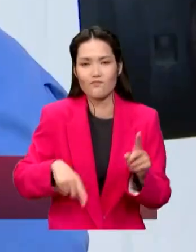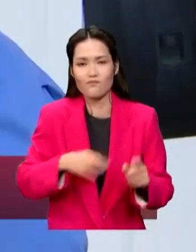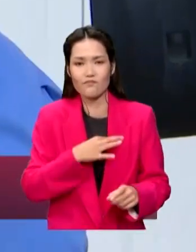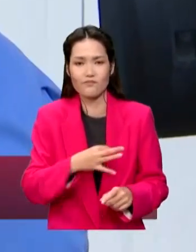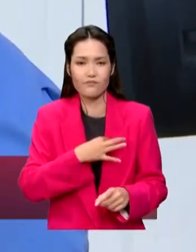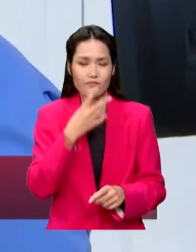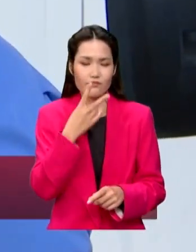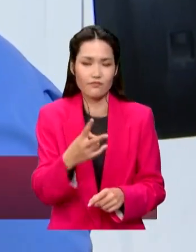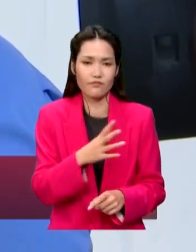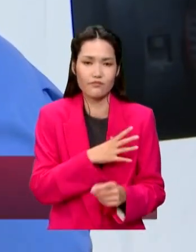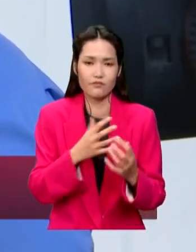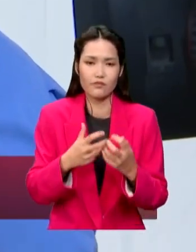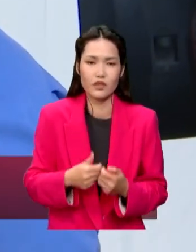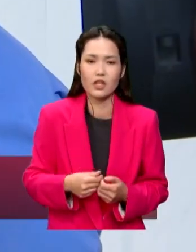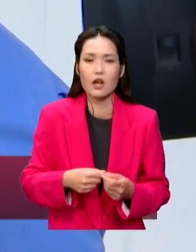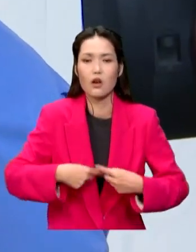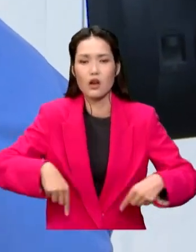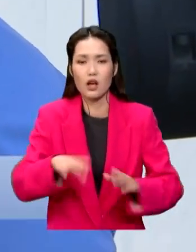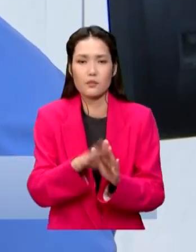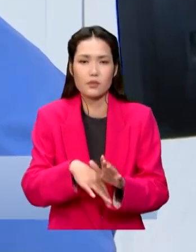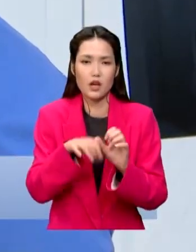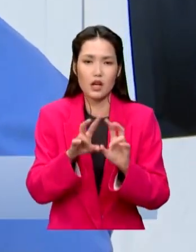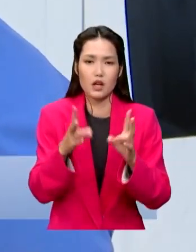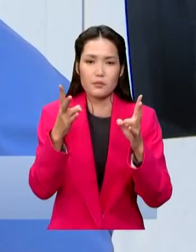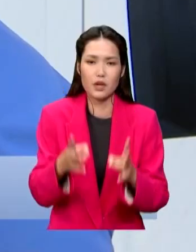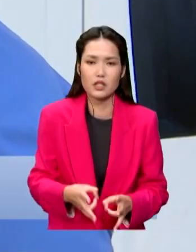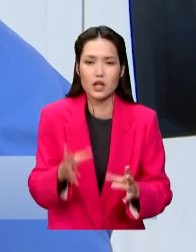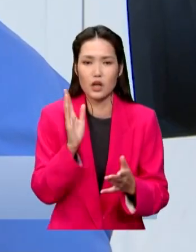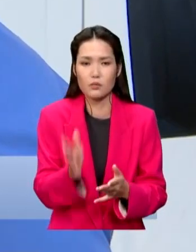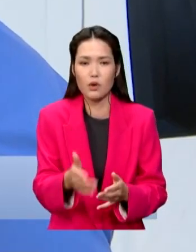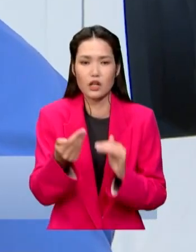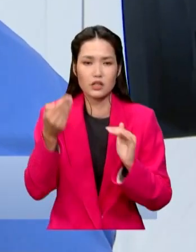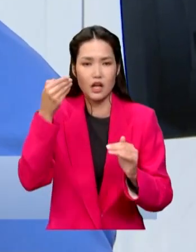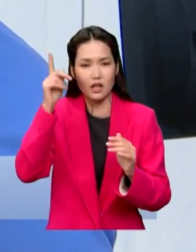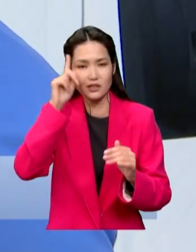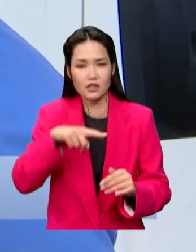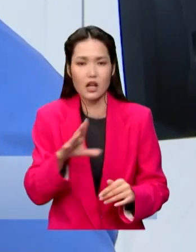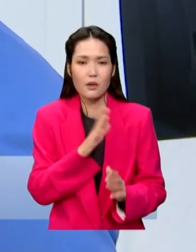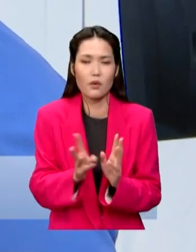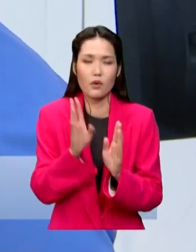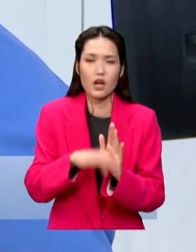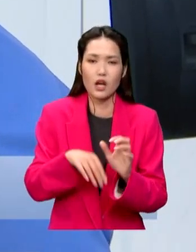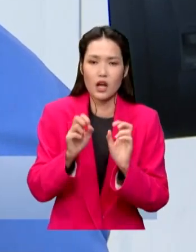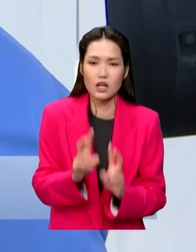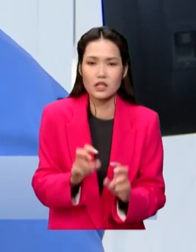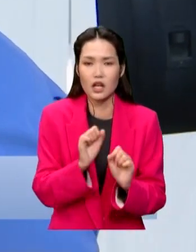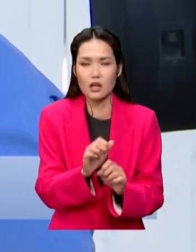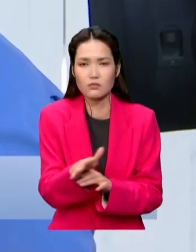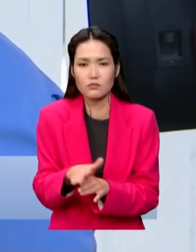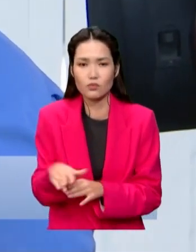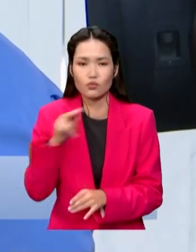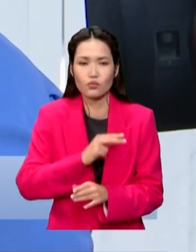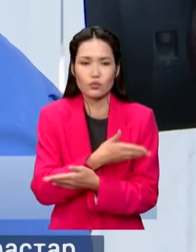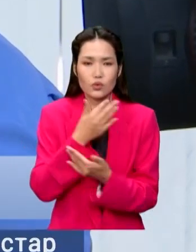дейді. Имея возможность предусмотреть наступление общественно опасных последствий, безответственно относившись к выполнению возложенными управлениями актами обязанностей по пожарной